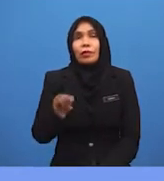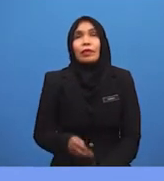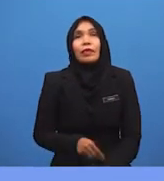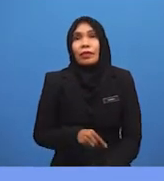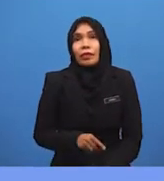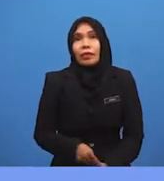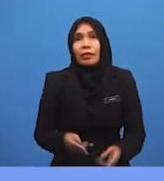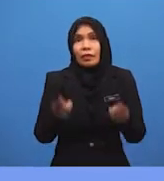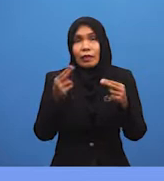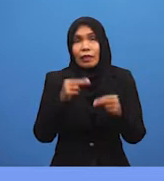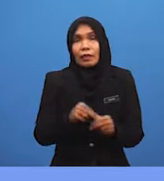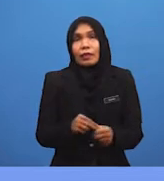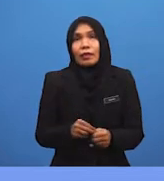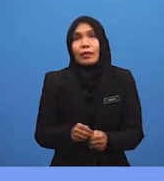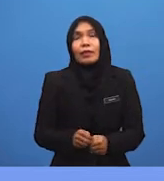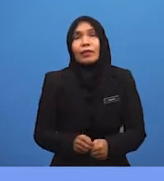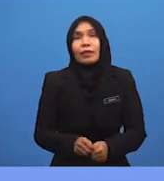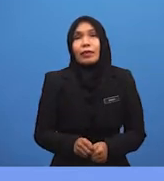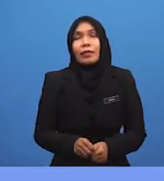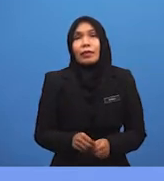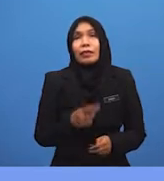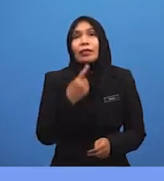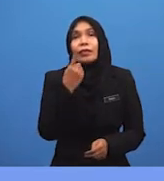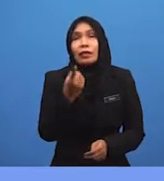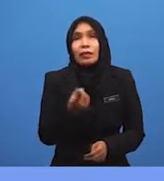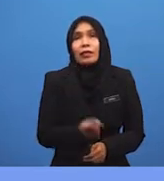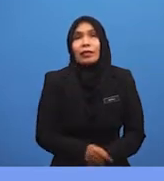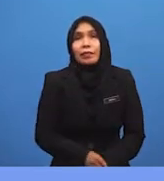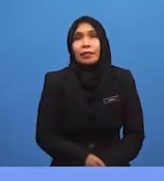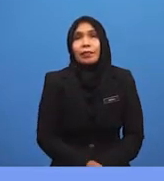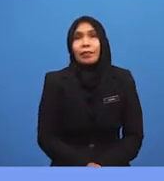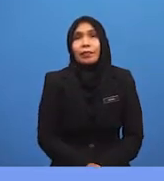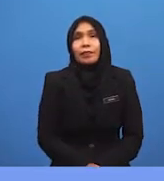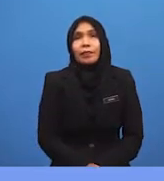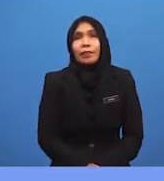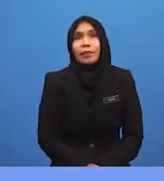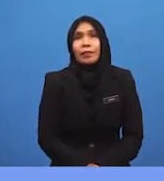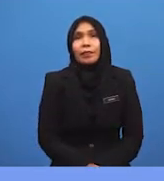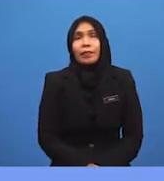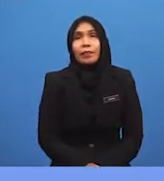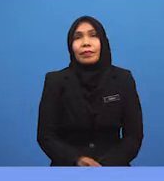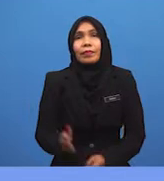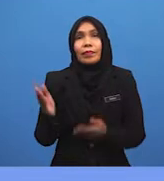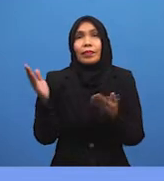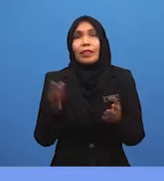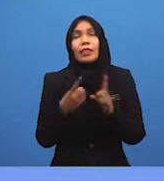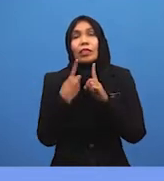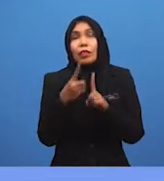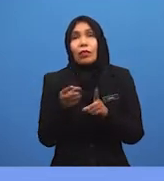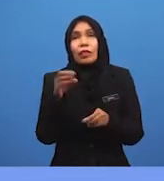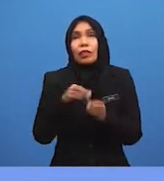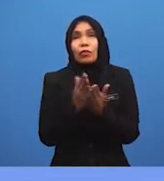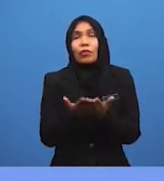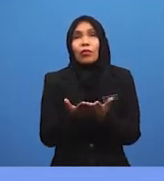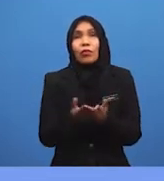dikehendaki menyatakan cara berbudi pekerti mulia sesama warga sekolah. Sila jawab dalam buku